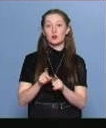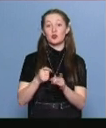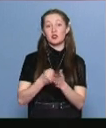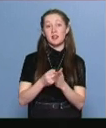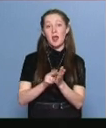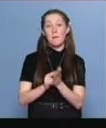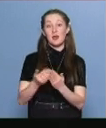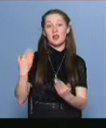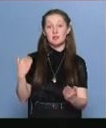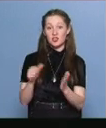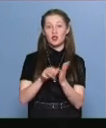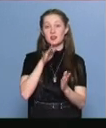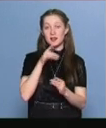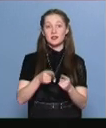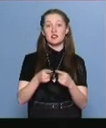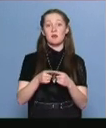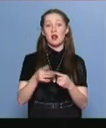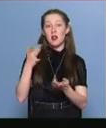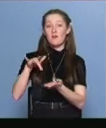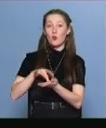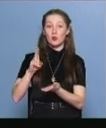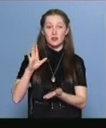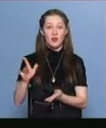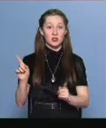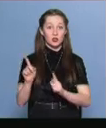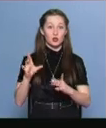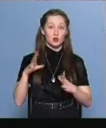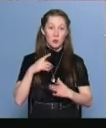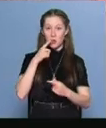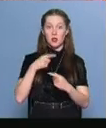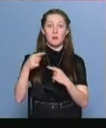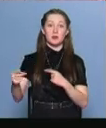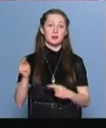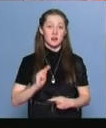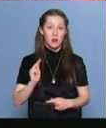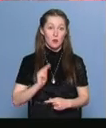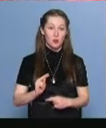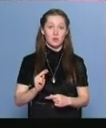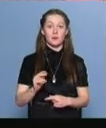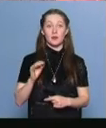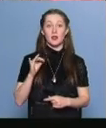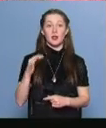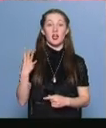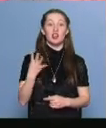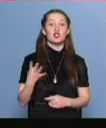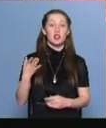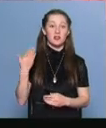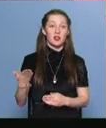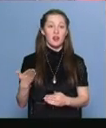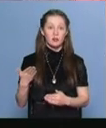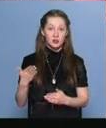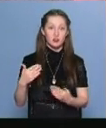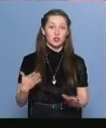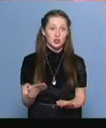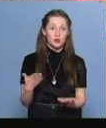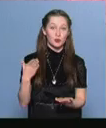снимать 6 лет квартиру в городе, чтобы попадать на работу. Четверо живут в квартирах-то, а 10 квартирный. Крыши